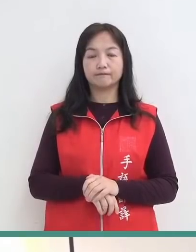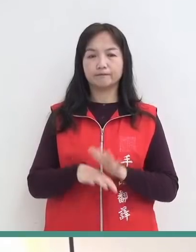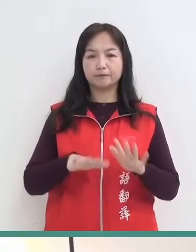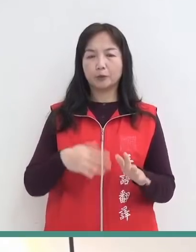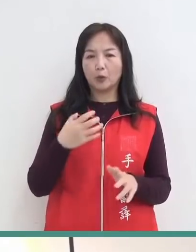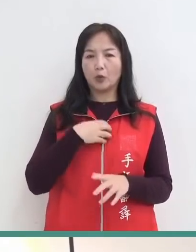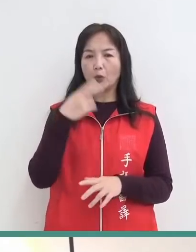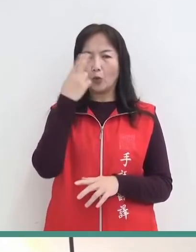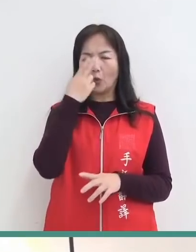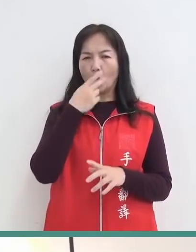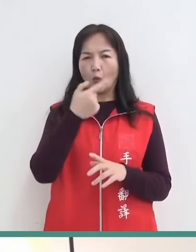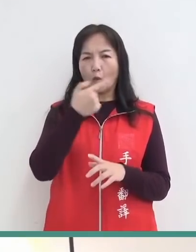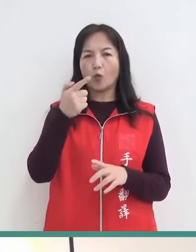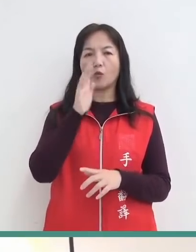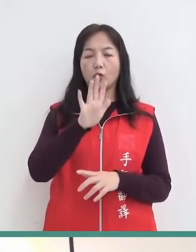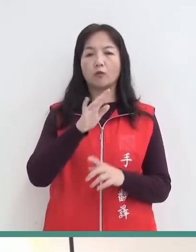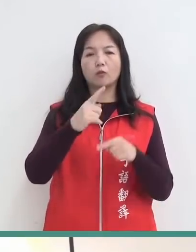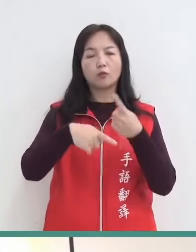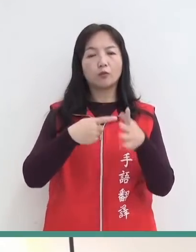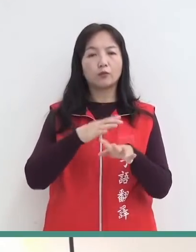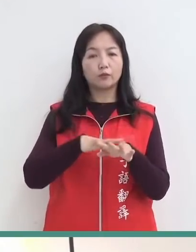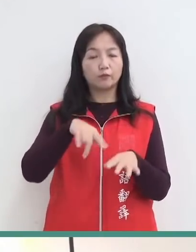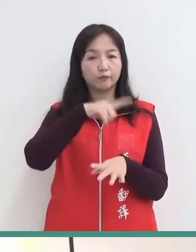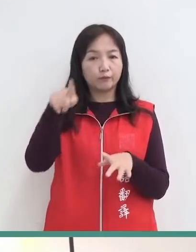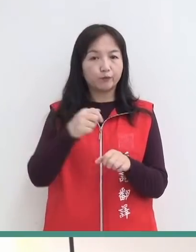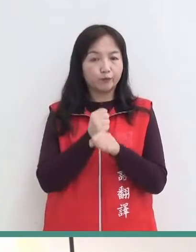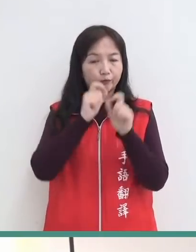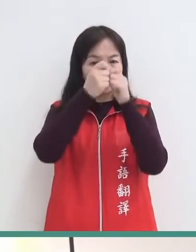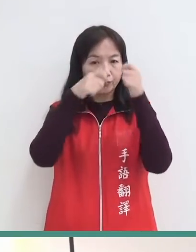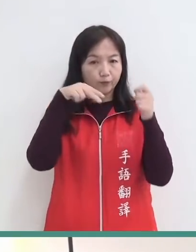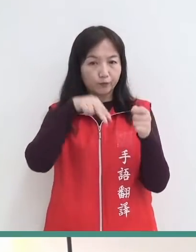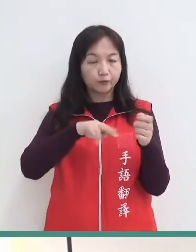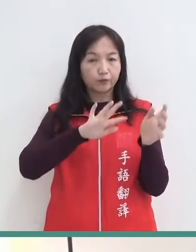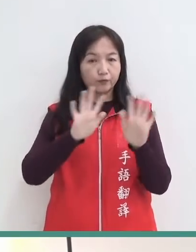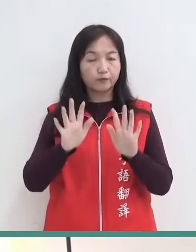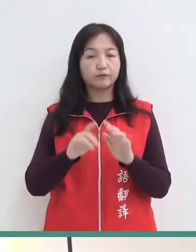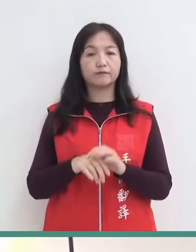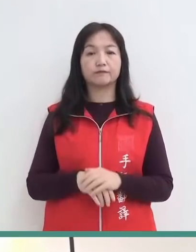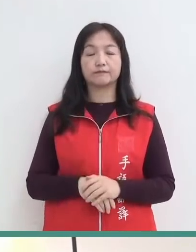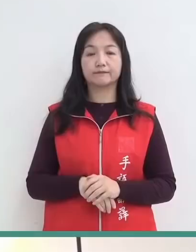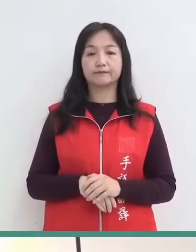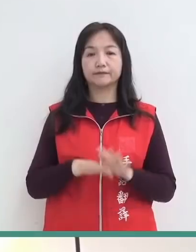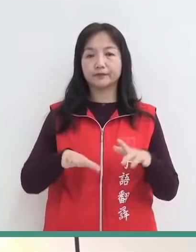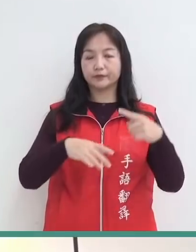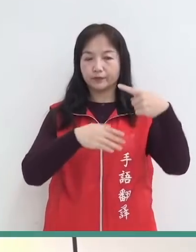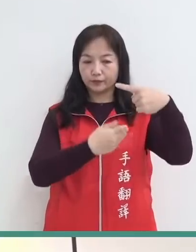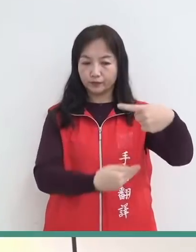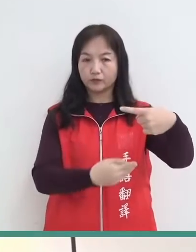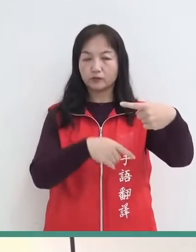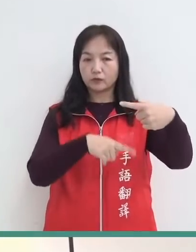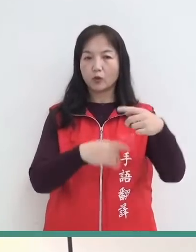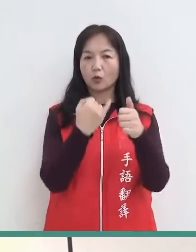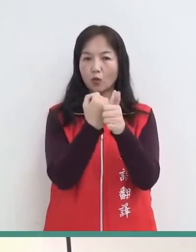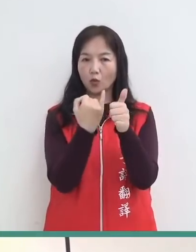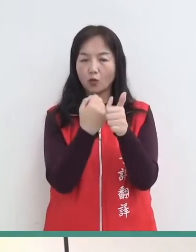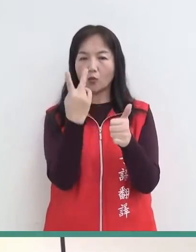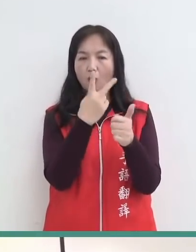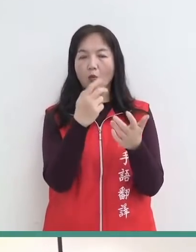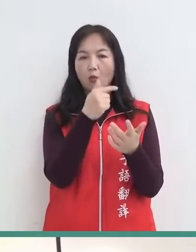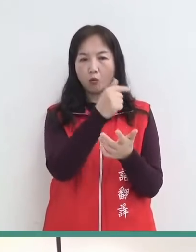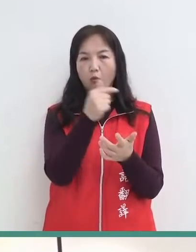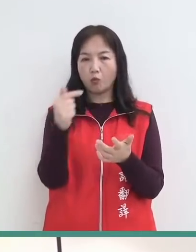威力是特别大的。为什么呢？大家仔细看一下，这个1月9号夫妻都确